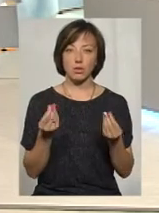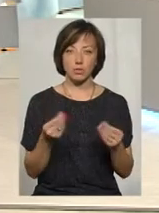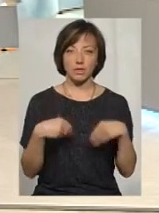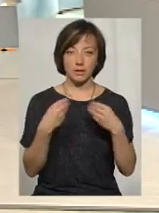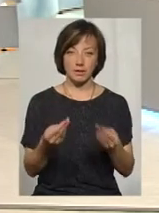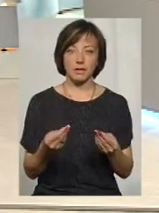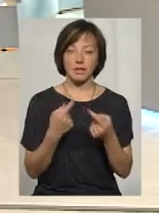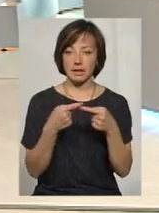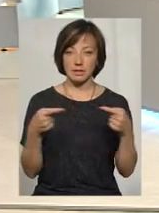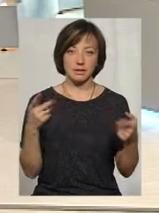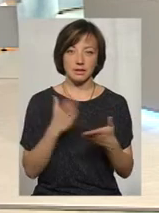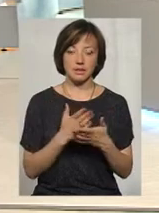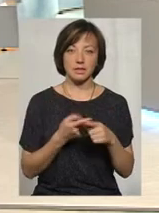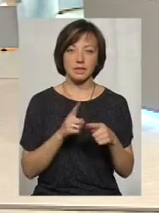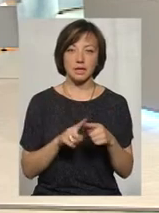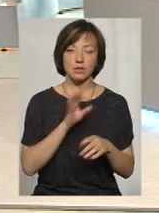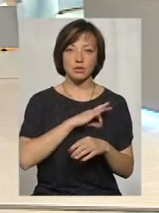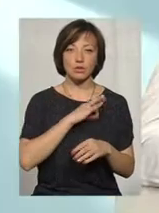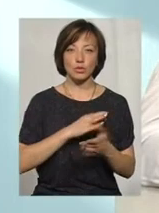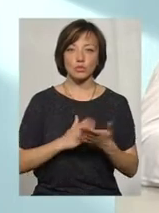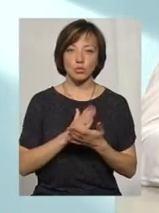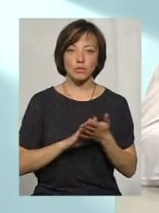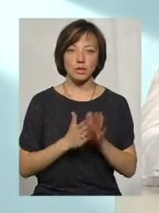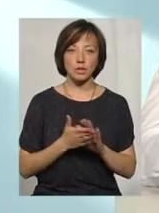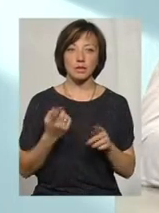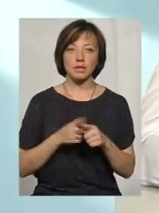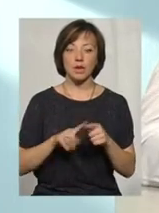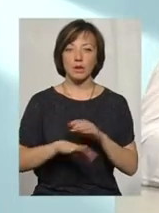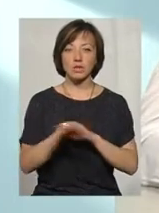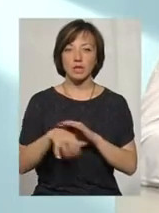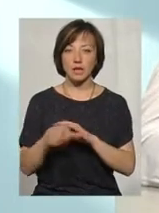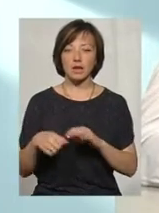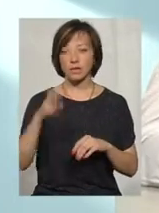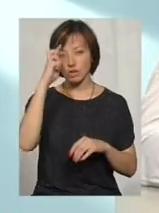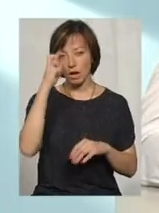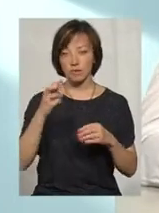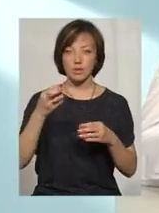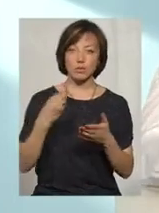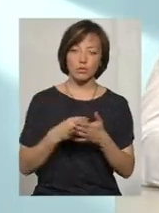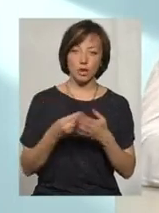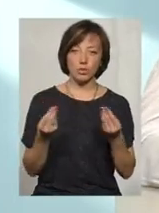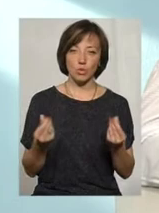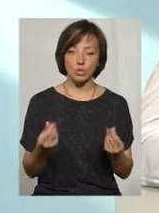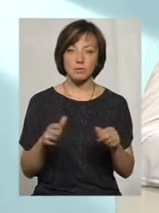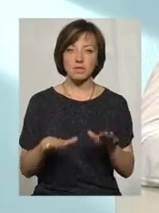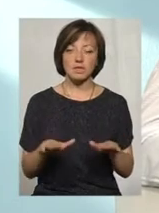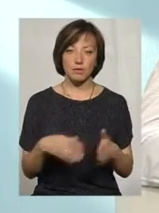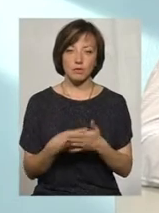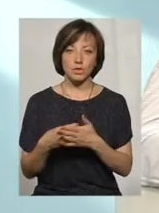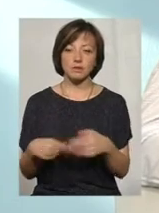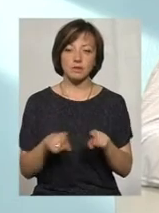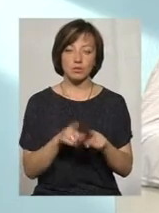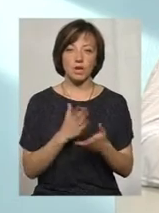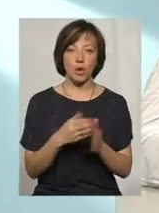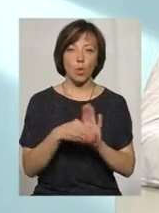виключно хабарництвом. Корупція – це і зловживання службовим становищем, це і розкрадання тих самих державних бюджетних коштів, коштів місцевих бюджетів, це теж